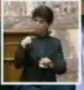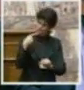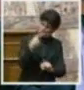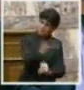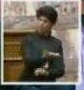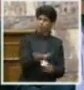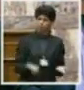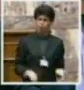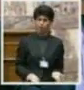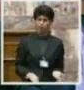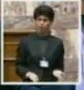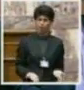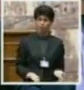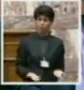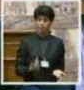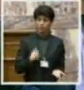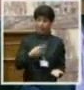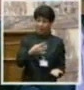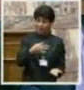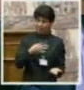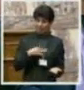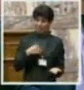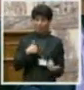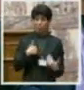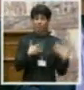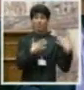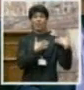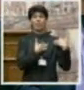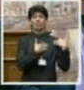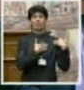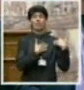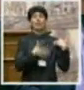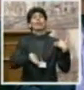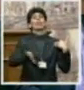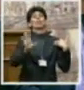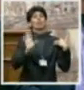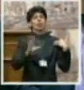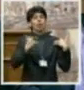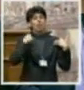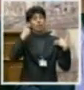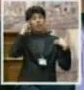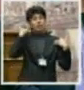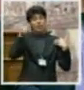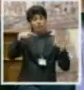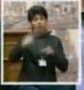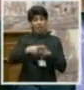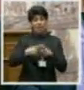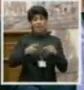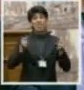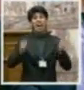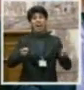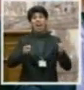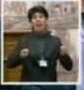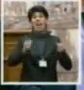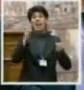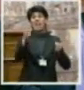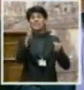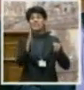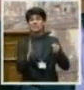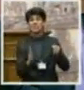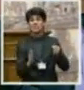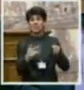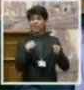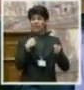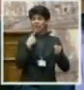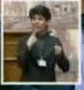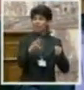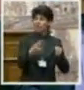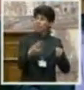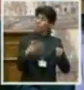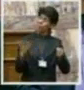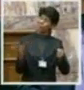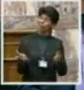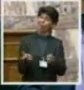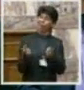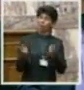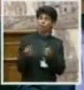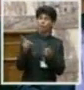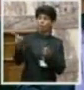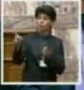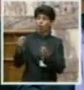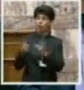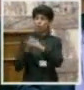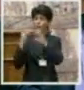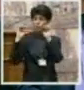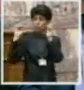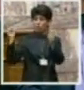είμαστε ανεύθυνοι και ότι δεν καταλαβαίνουμε ότι η χώρα βρίσκεται σε κρίση και βγάζουμε λάδι τη δεξιά. Ποιος? Εσείς